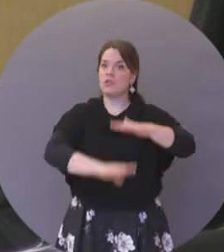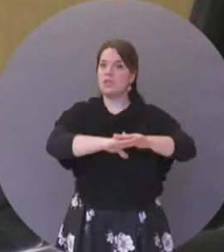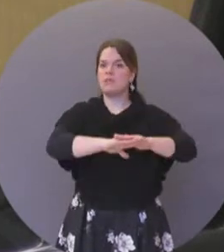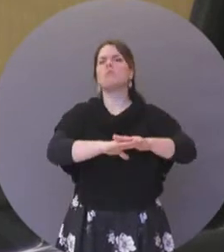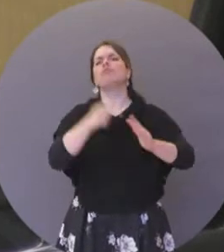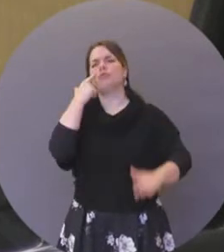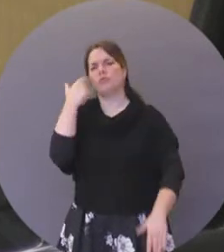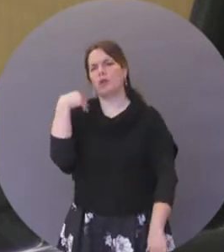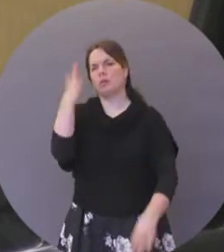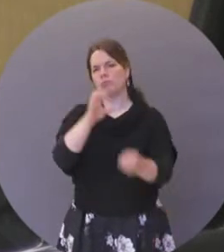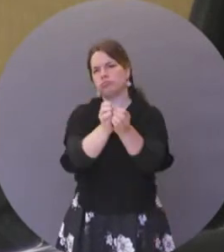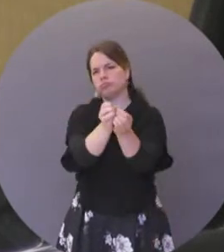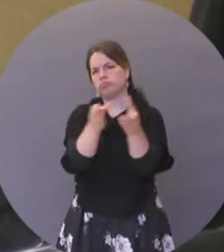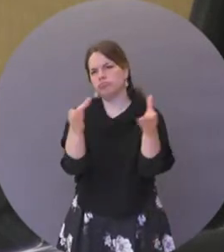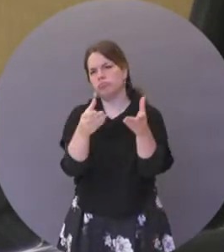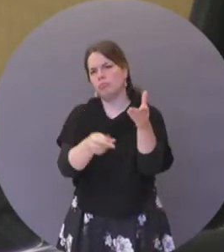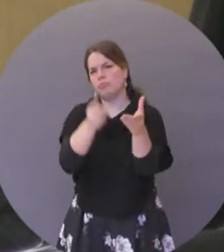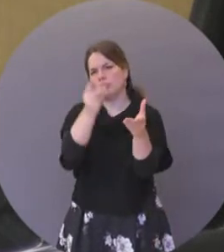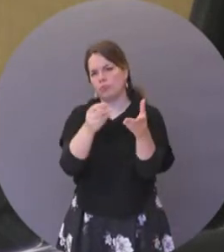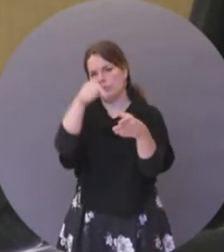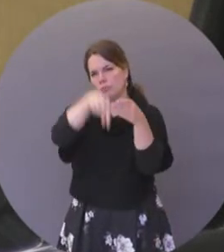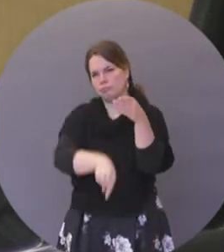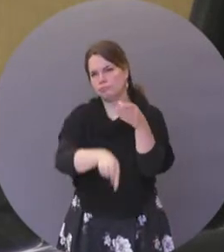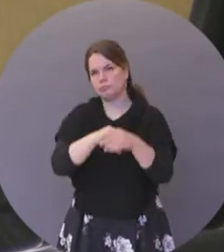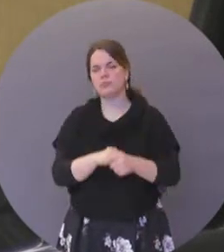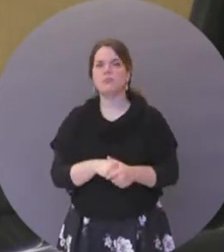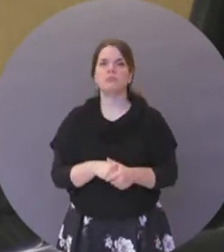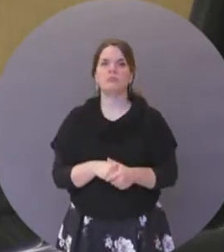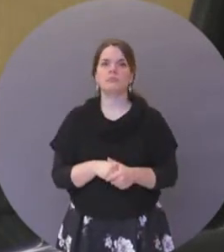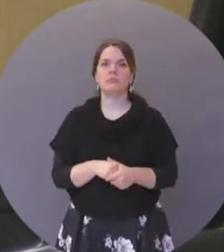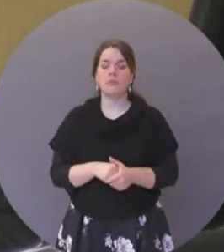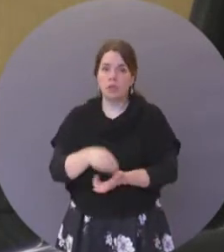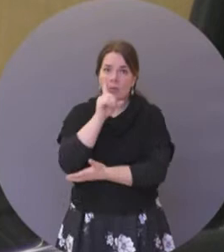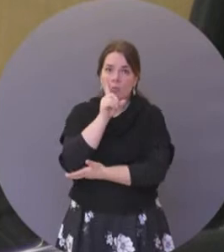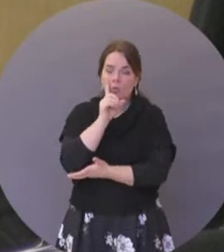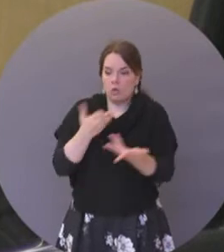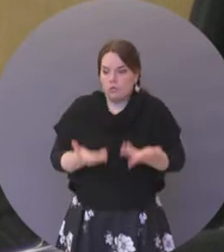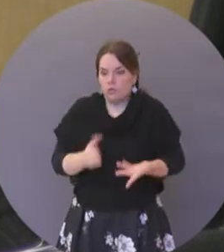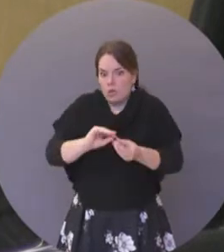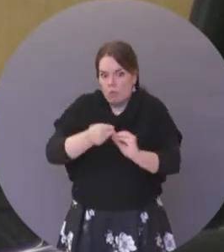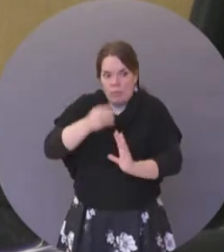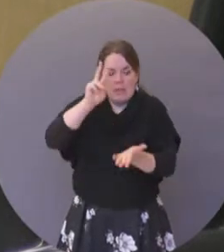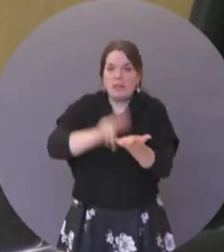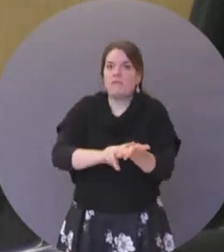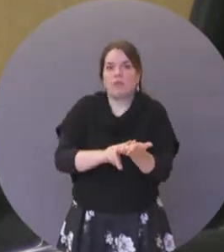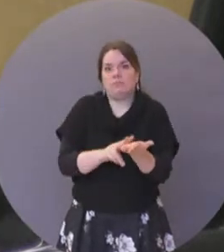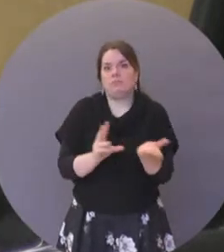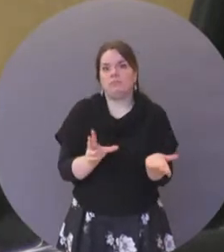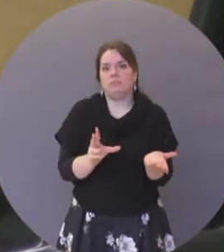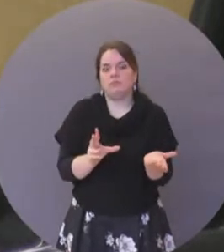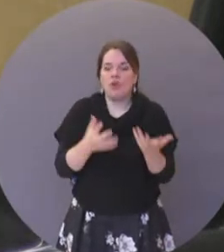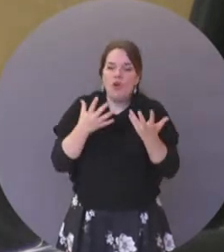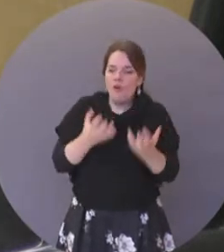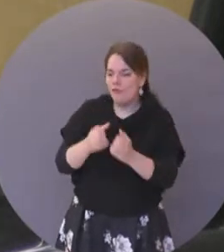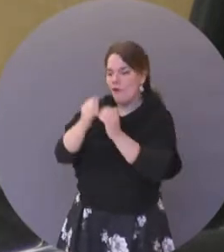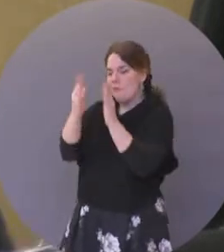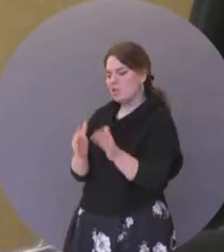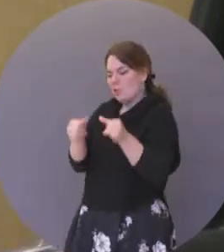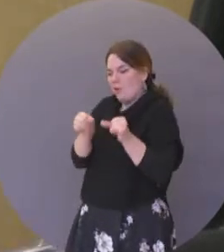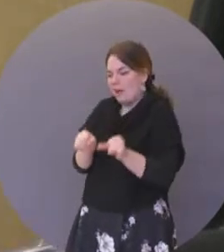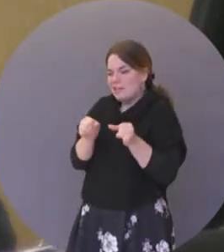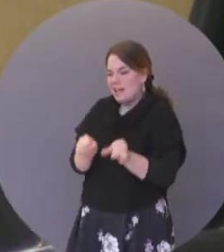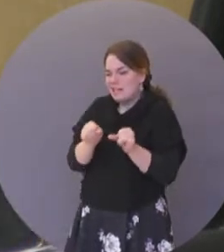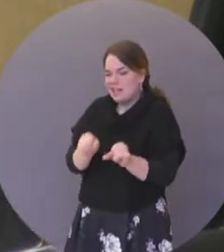tout à l'heure puisque on y reviendra parce que il y a une vraie problématique aujourd'hui on veut favoriser le maintien à domicile mais en réalité